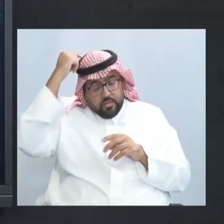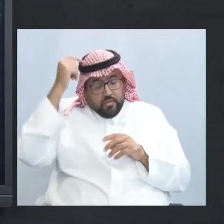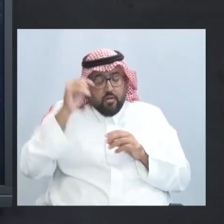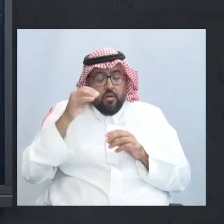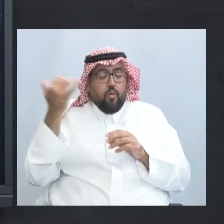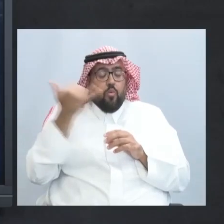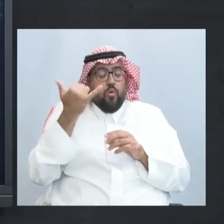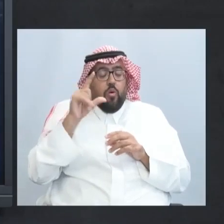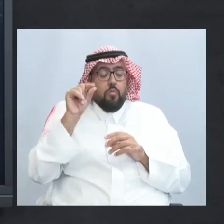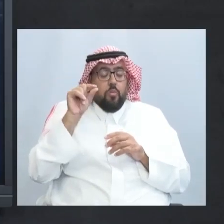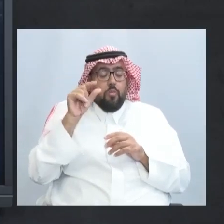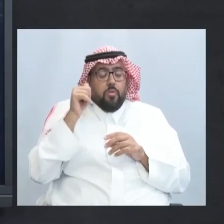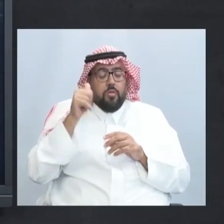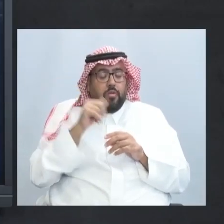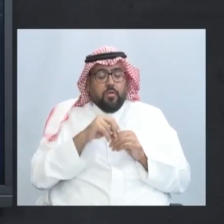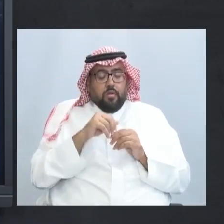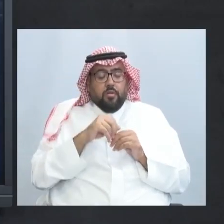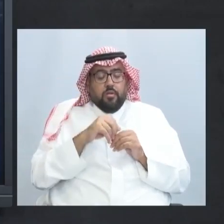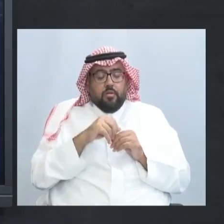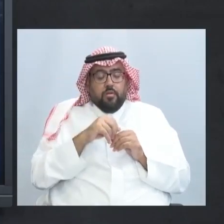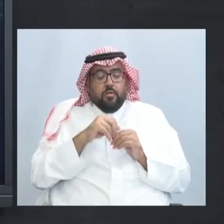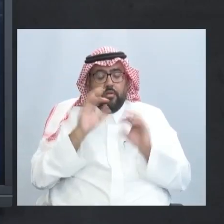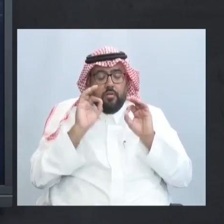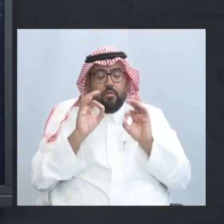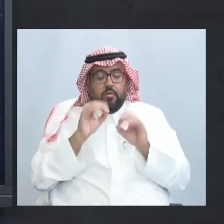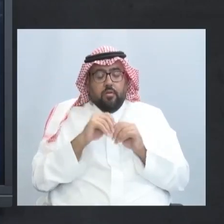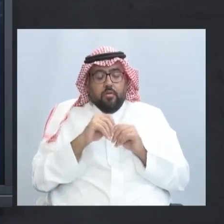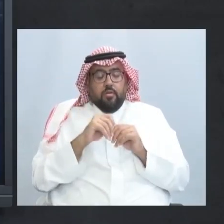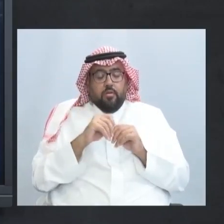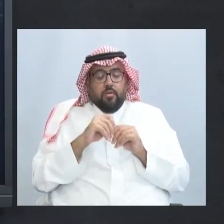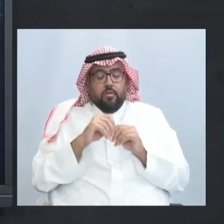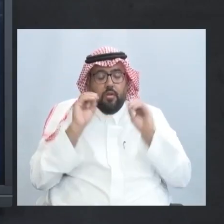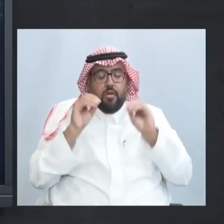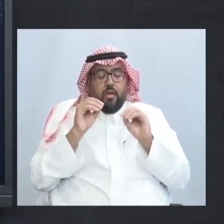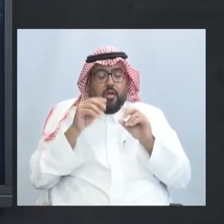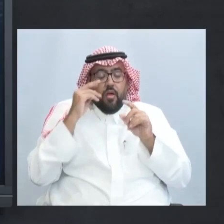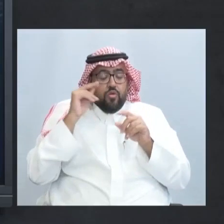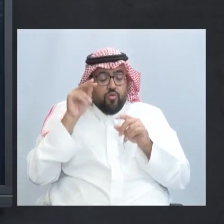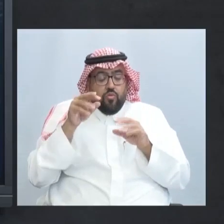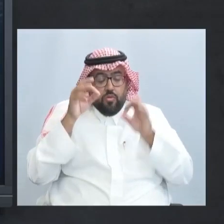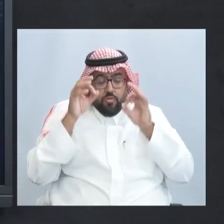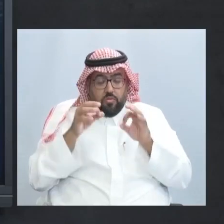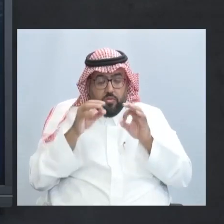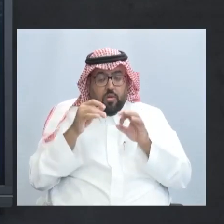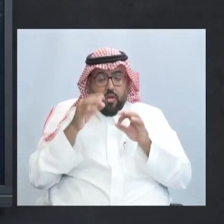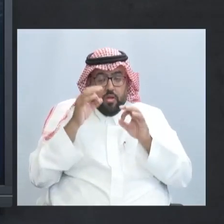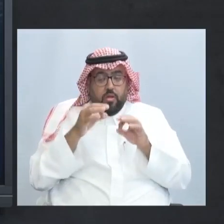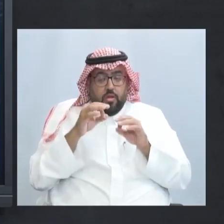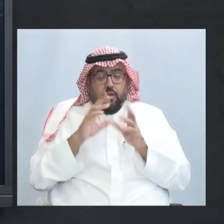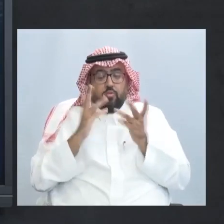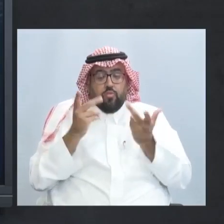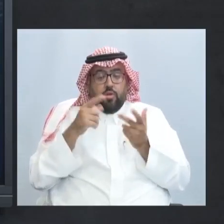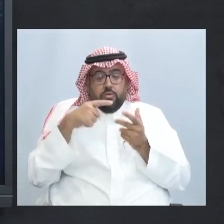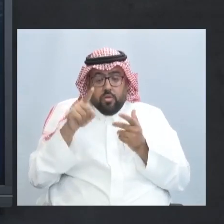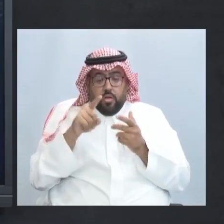نلاحظ طبقه التلافيف في الدماغ والتي حتى يستوعبها الجمجمه